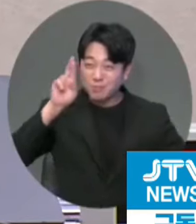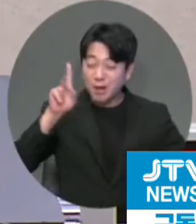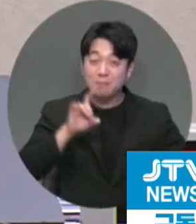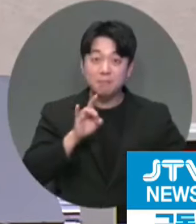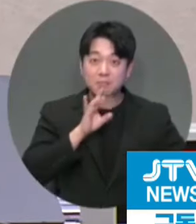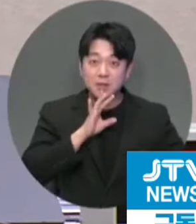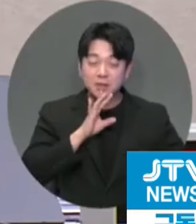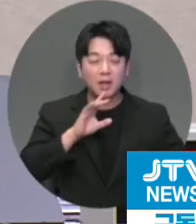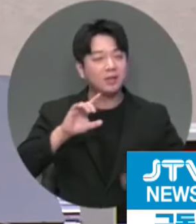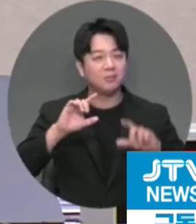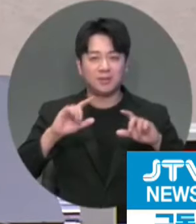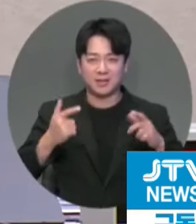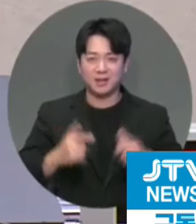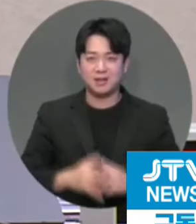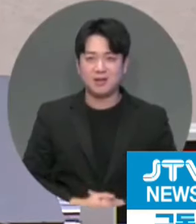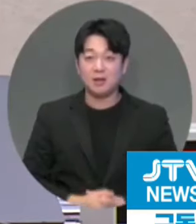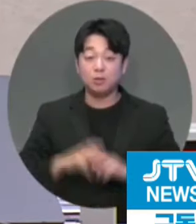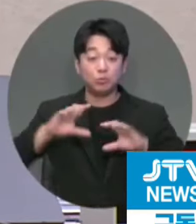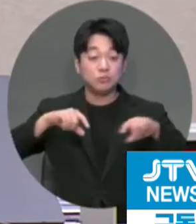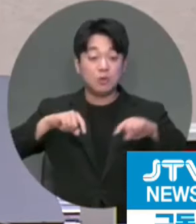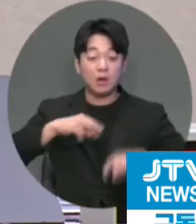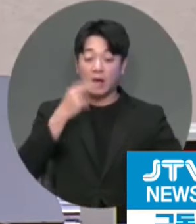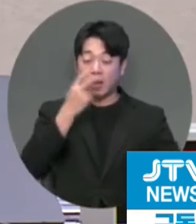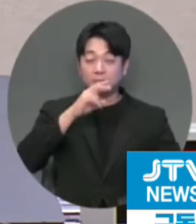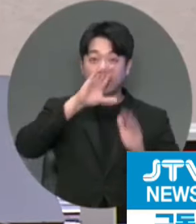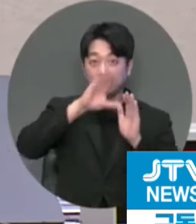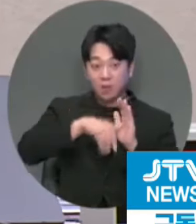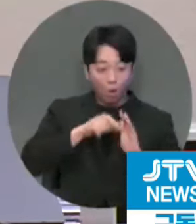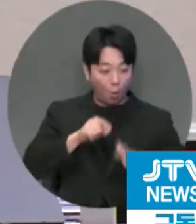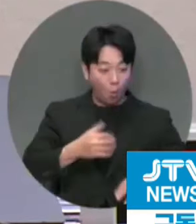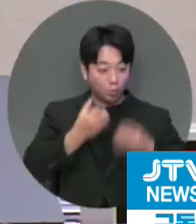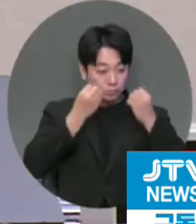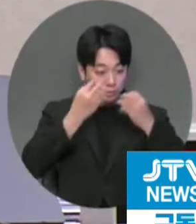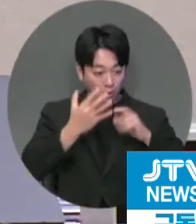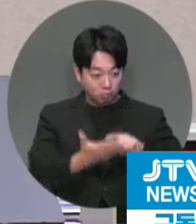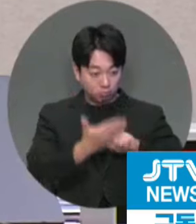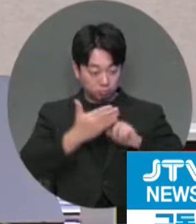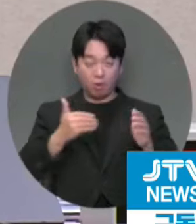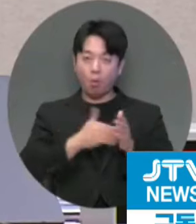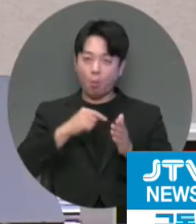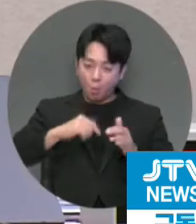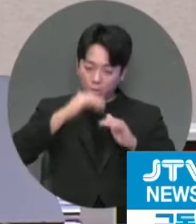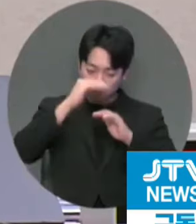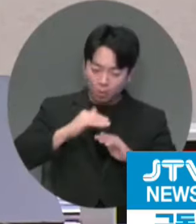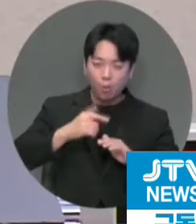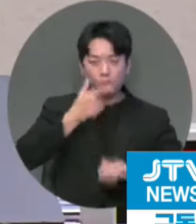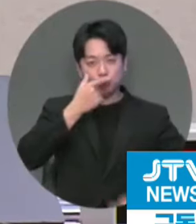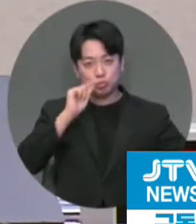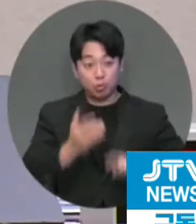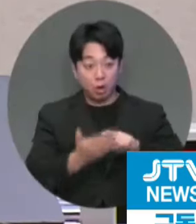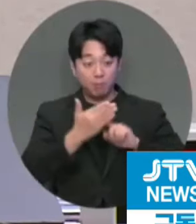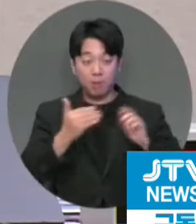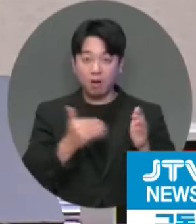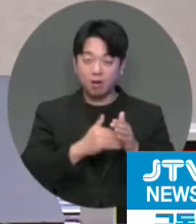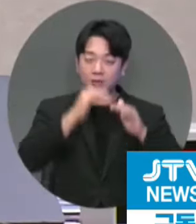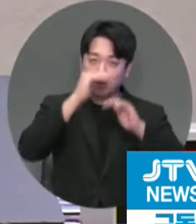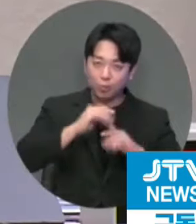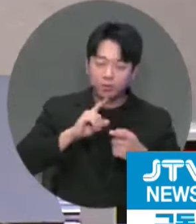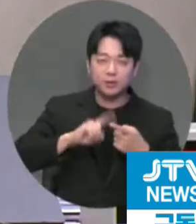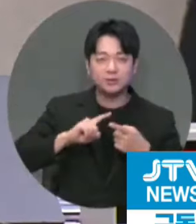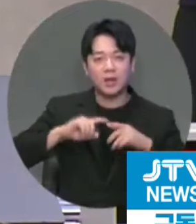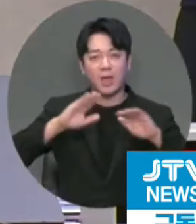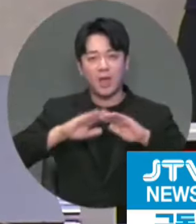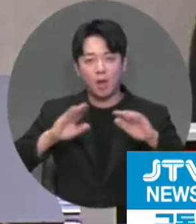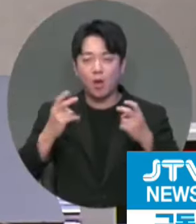국정감사에서도 이런 얘기가 나왔으니 우리가 이거는 예산도 세우고 제도도 정비하고 대책을 세우자 이렇게 하나의